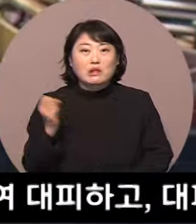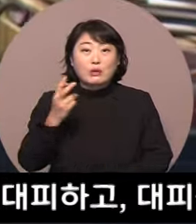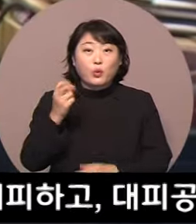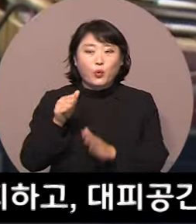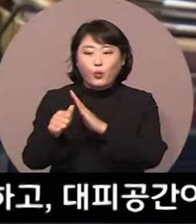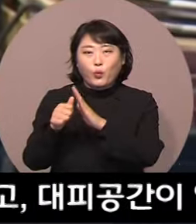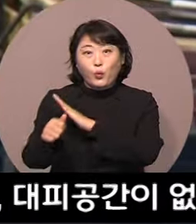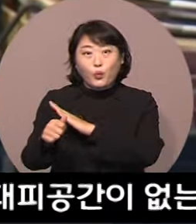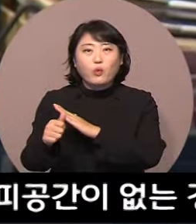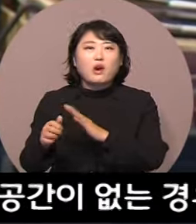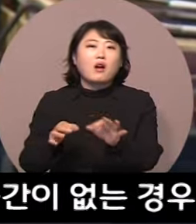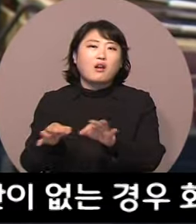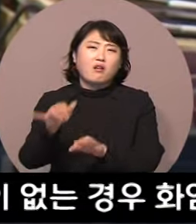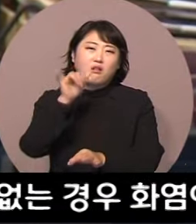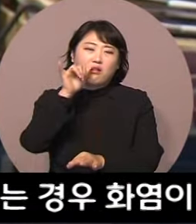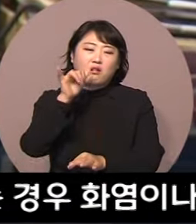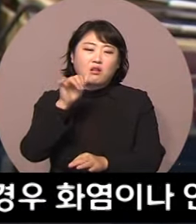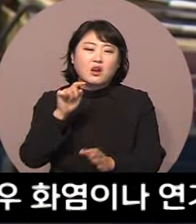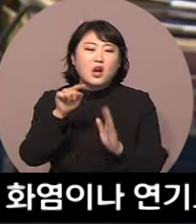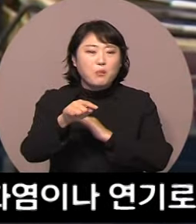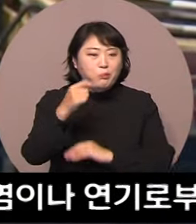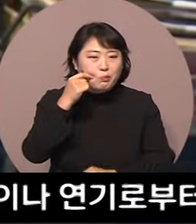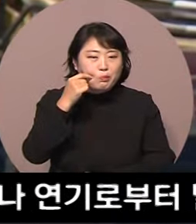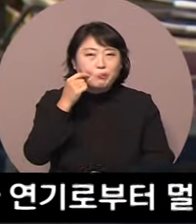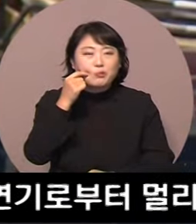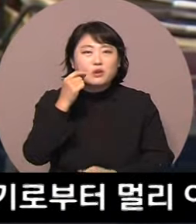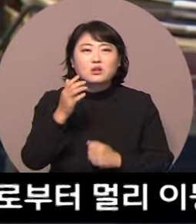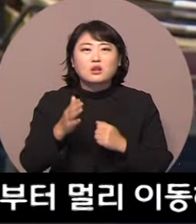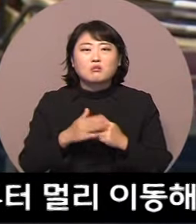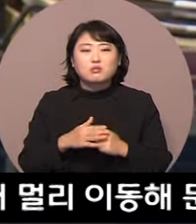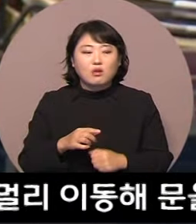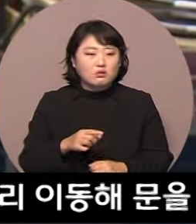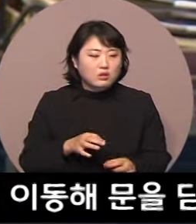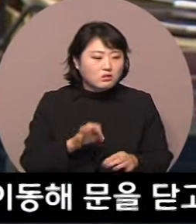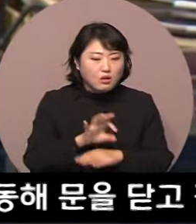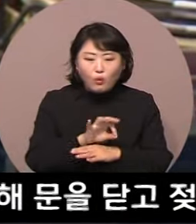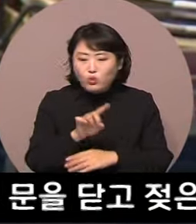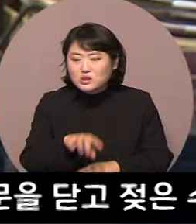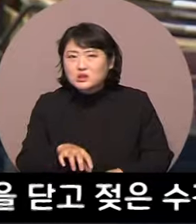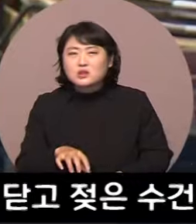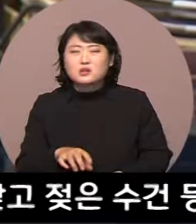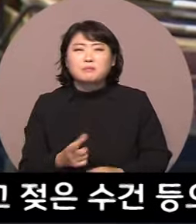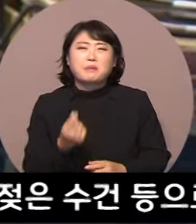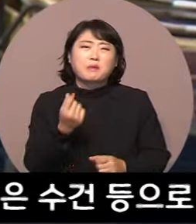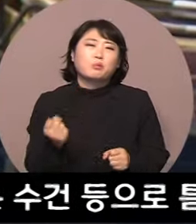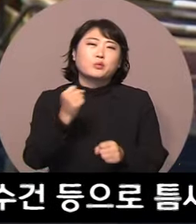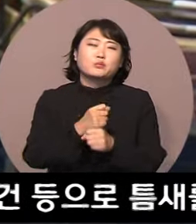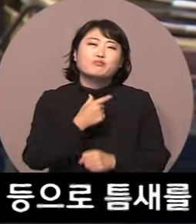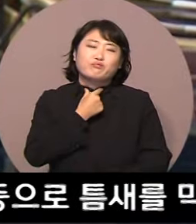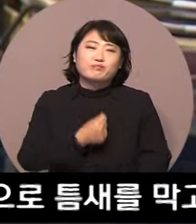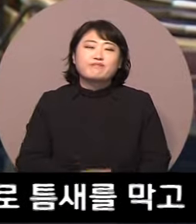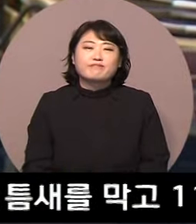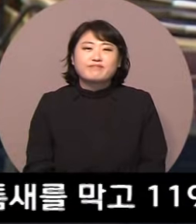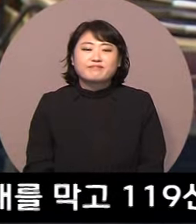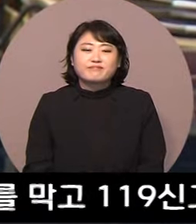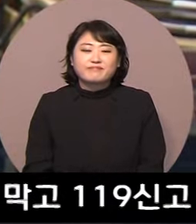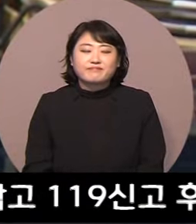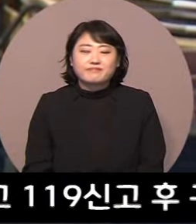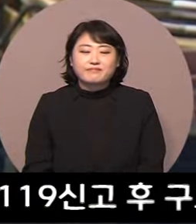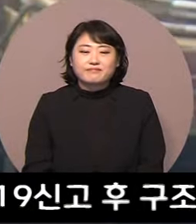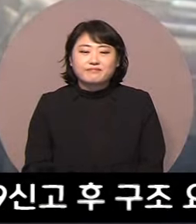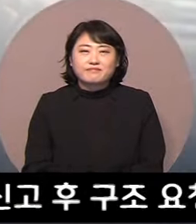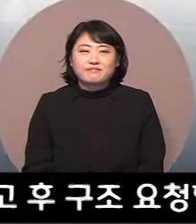단골집들이 있는데 못 들어가니까 없으니까 이제 갈 데도 없고 이게 빨리 복구가 돼야 되는데 아이고 언제나